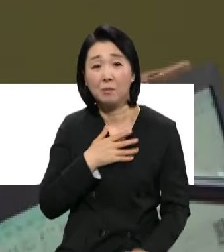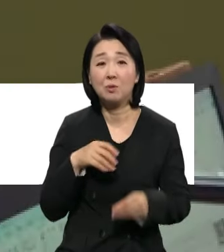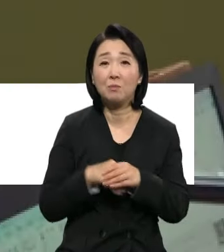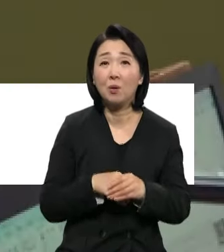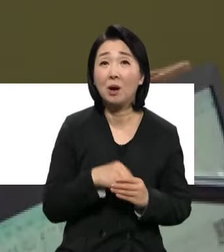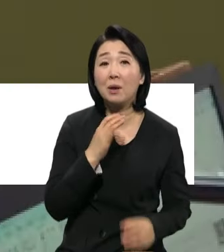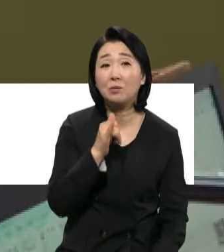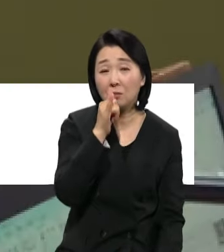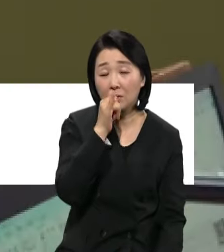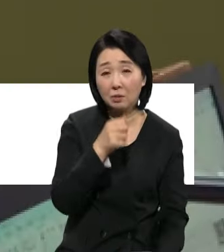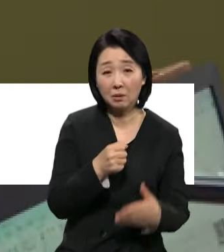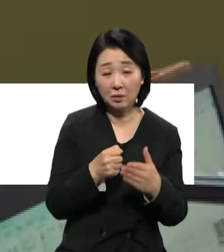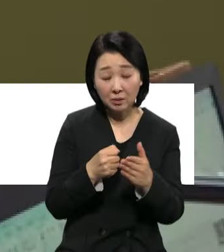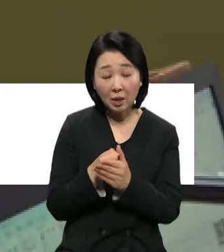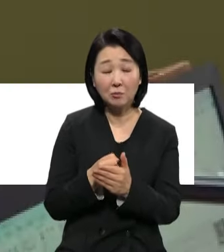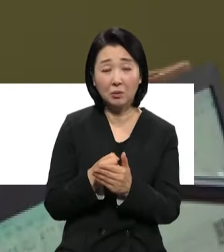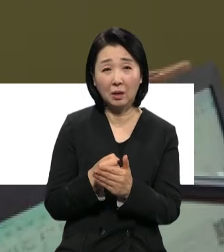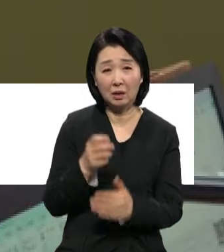때문에